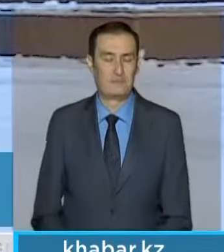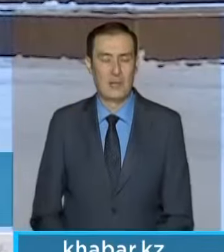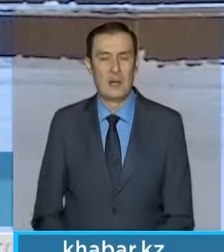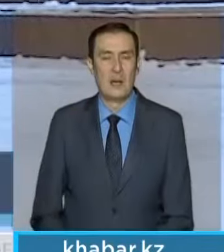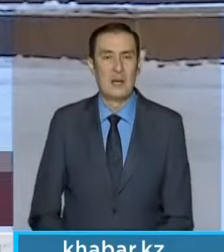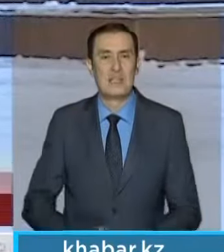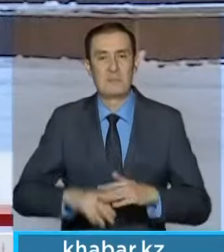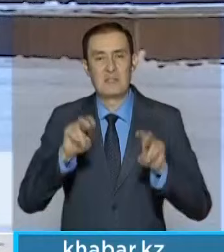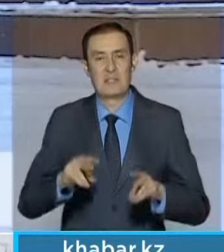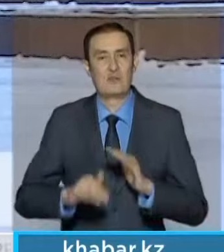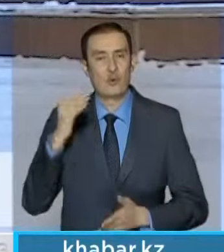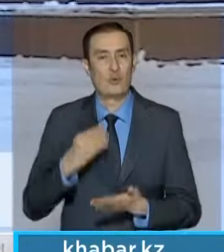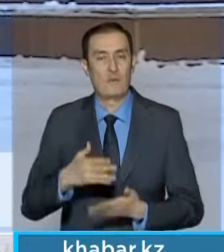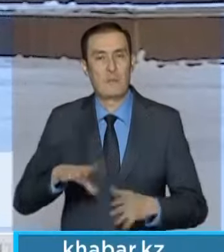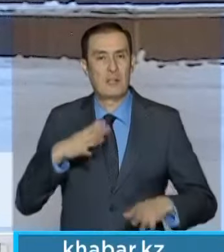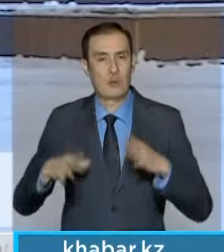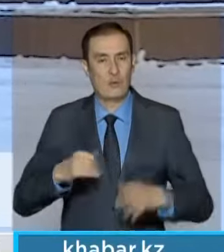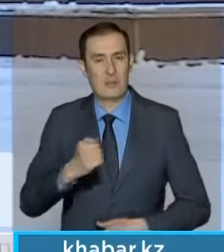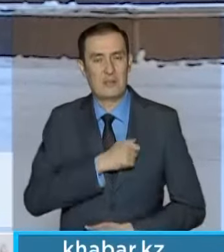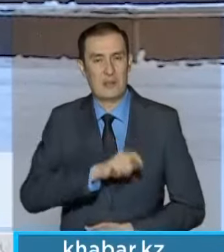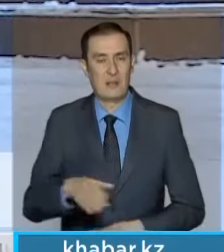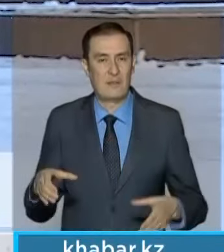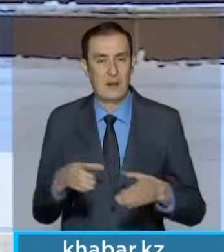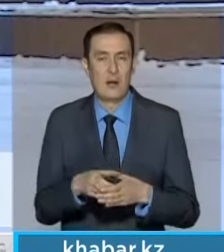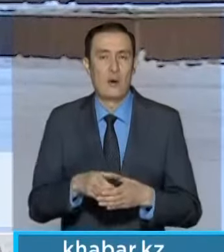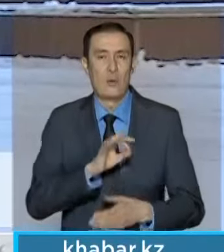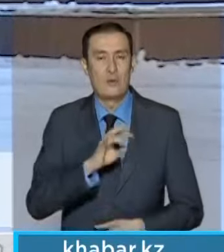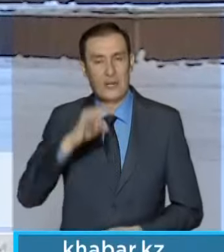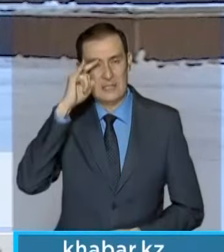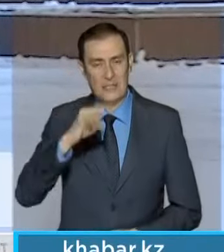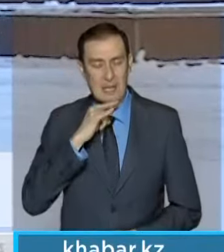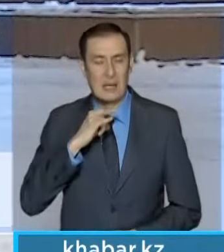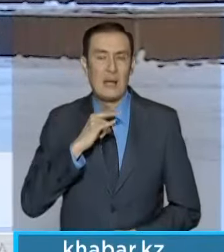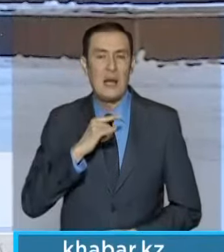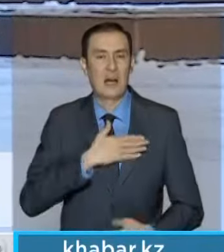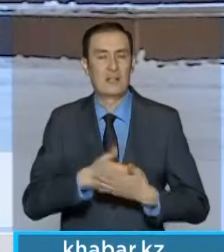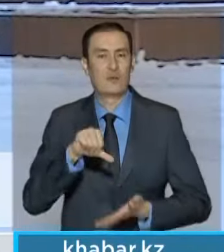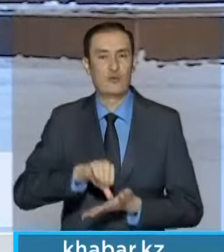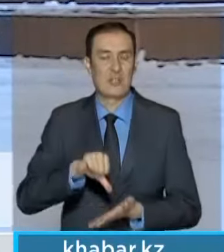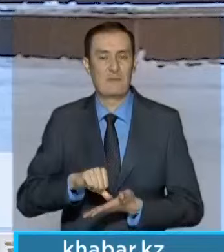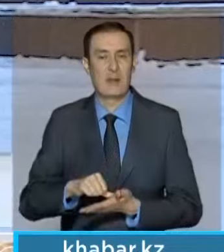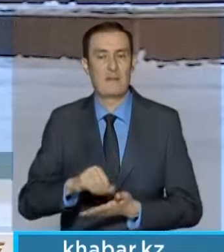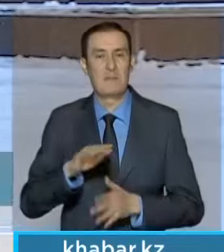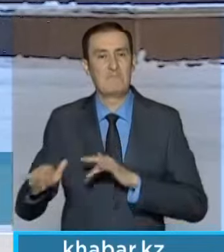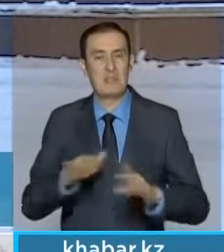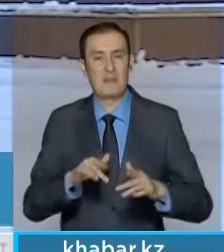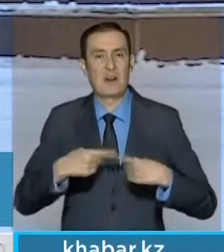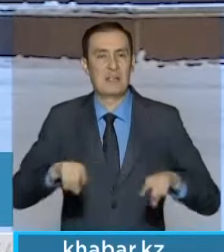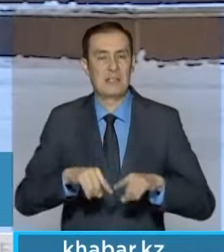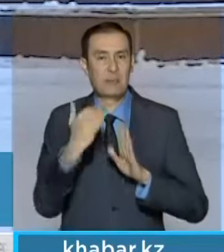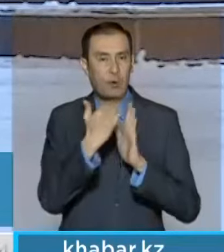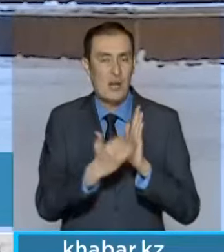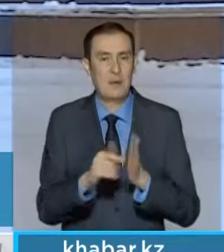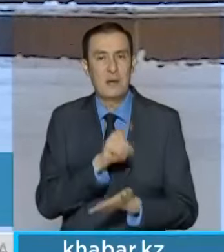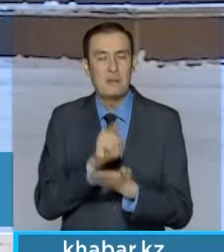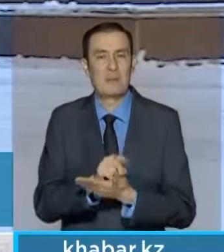Эксперты ООН отметили высокий уровень подготовки личного состава миротворческого контингента Казахстана. Активное участие нашей страны в миссиях организации